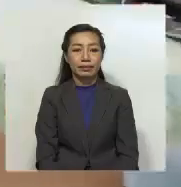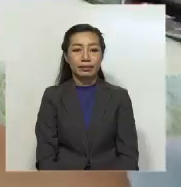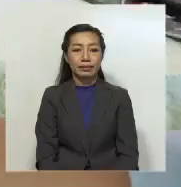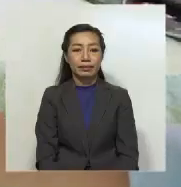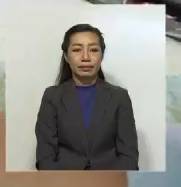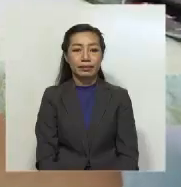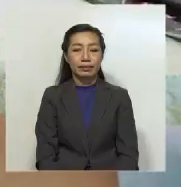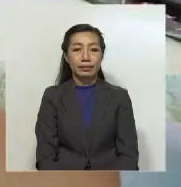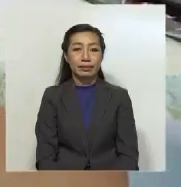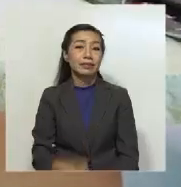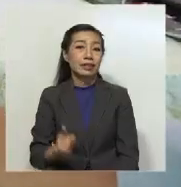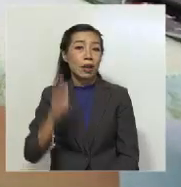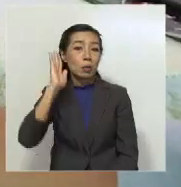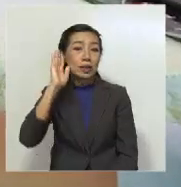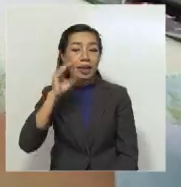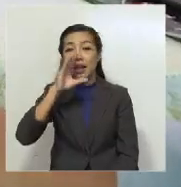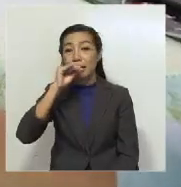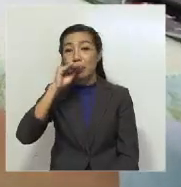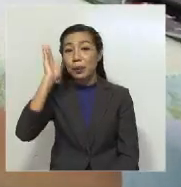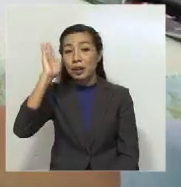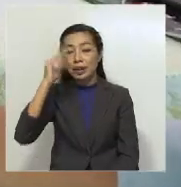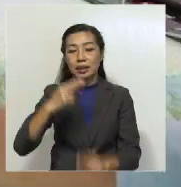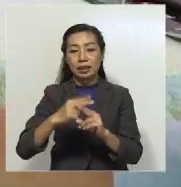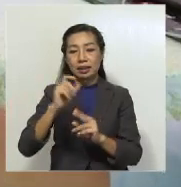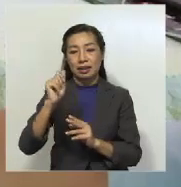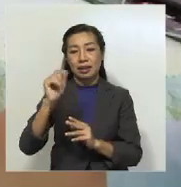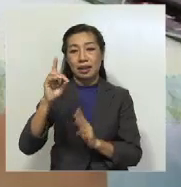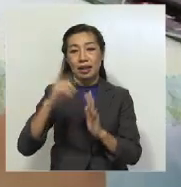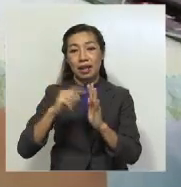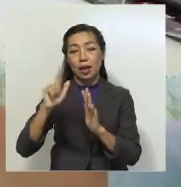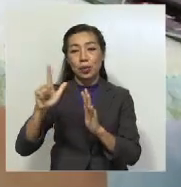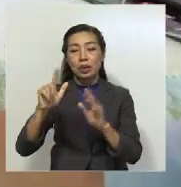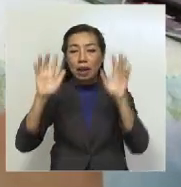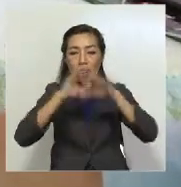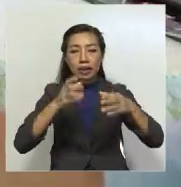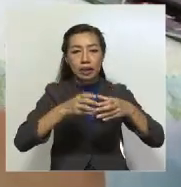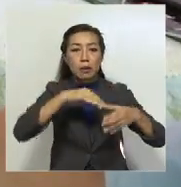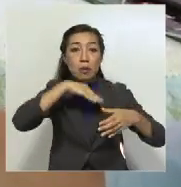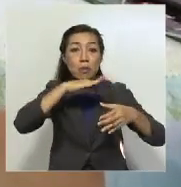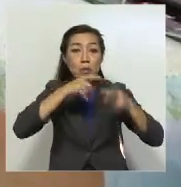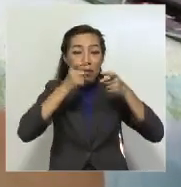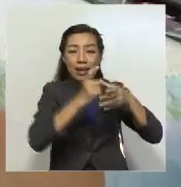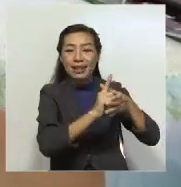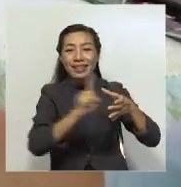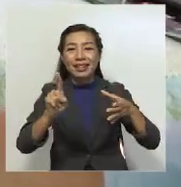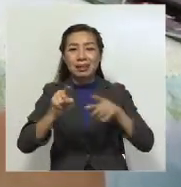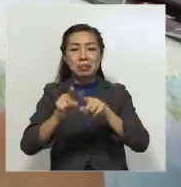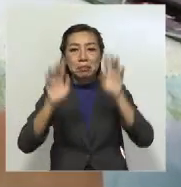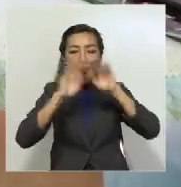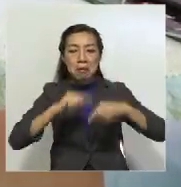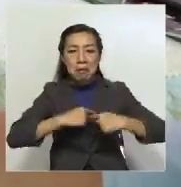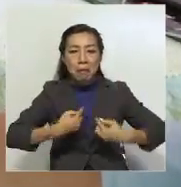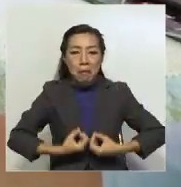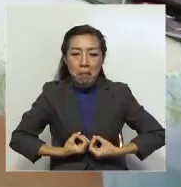ครับก็เป็นเสียงของน้องอดุลนะครับตัวแทนของทีมน้องๆหมูป่านะครับ เรียกว่าเป็นคำพูดที่ออกมาจากหัว